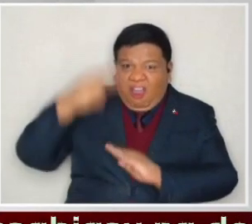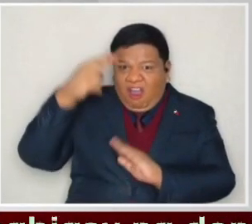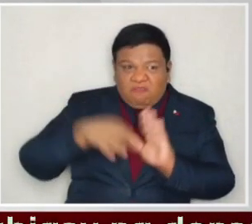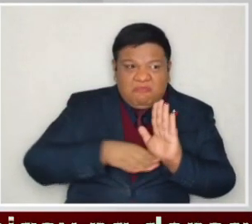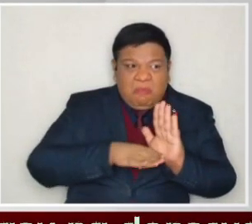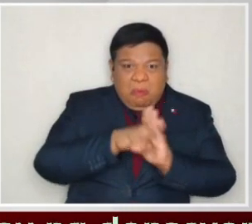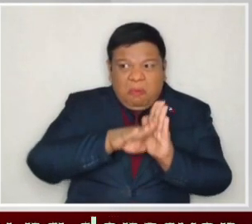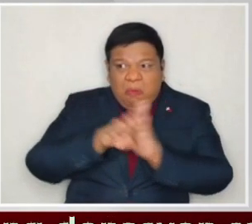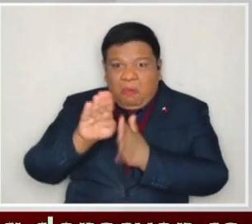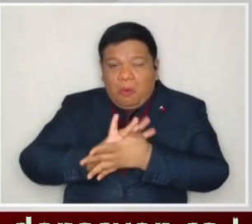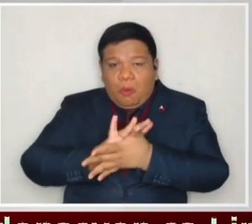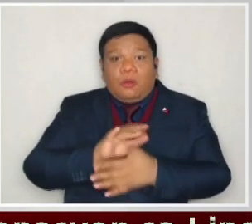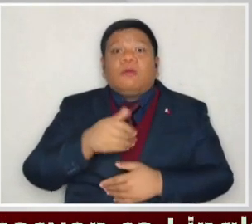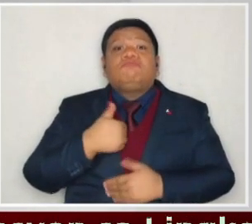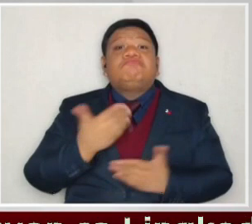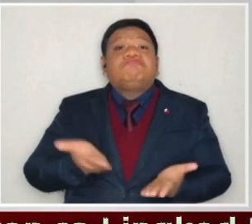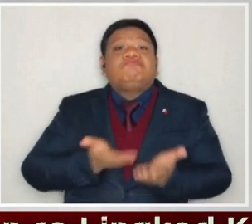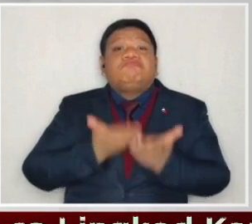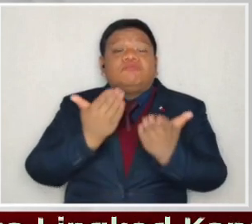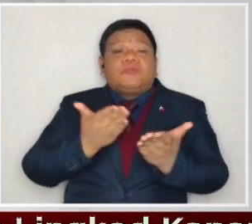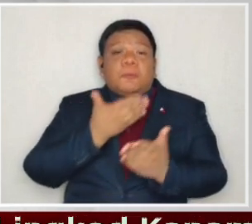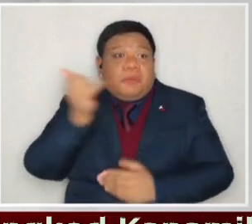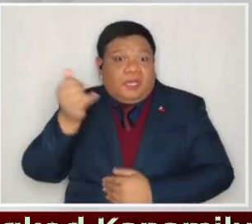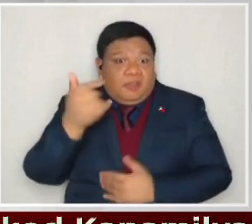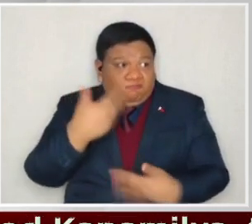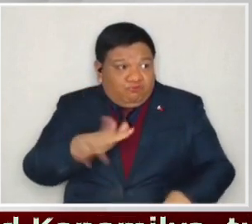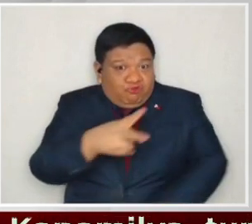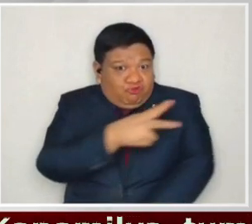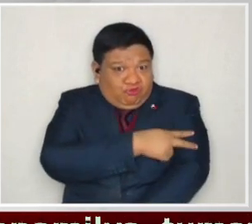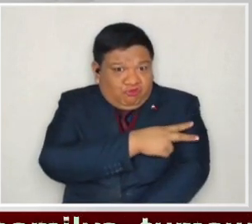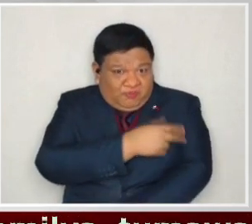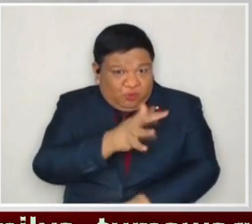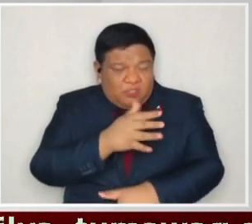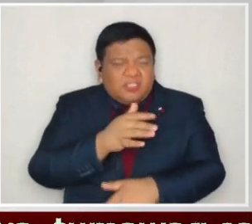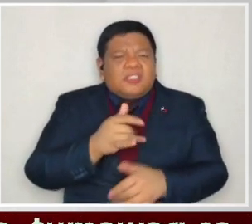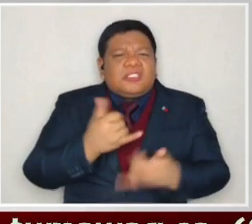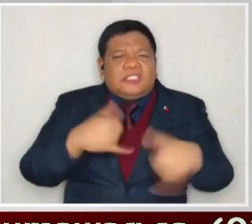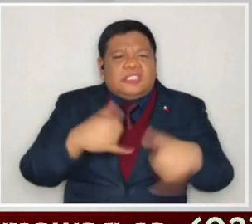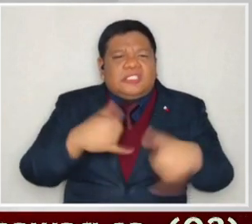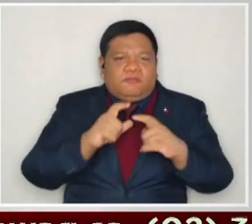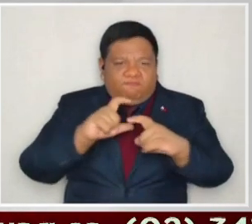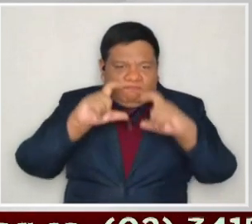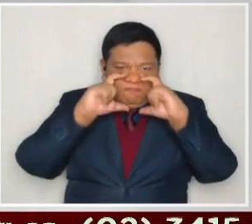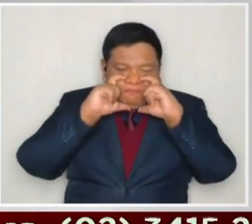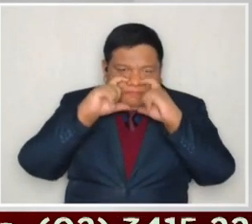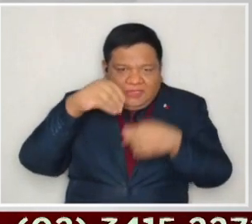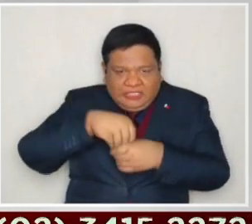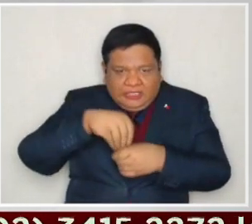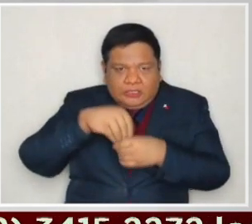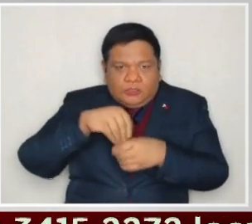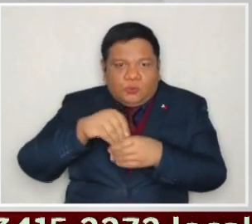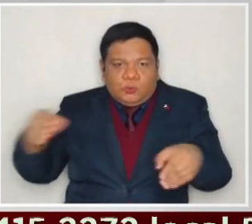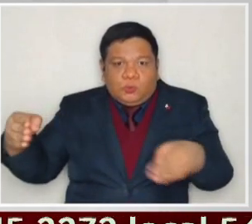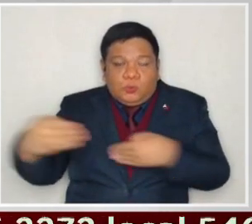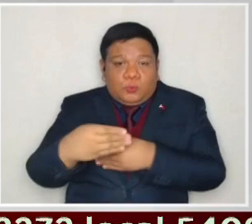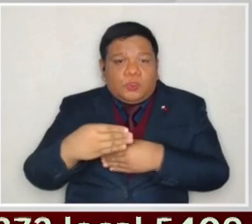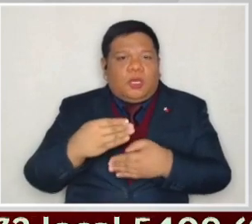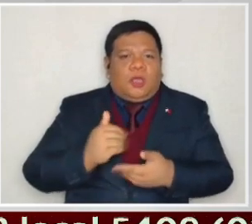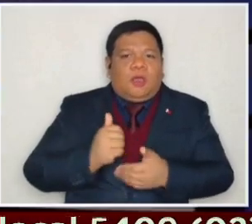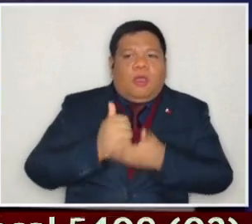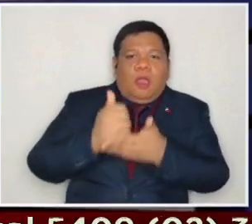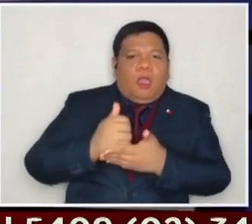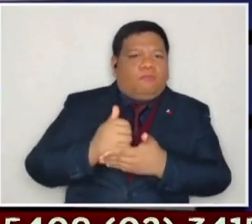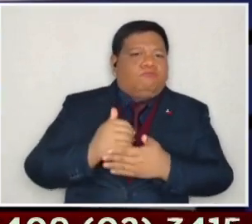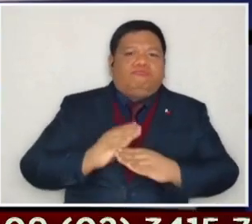vaccinated people wear masks in public indoor settings to help prevent the spread of the Delta variant and protect